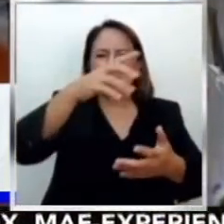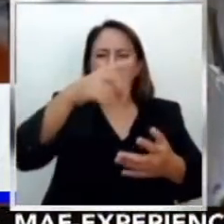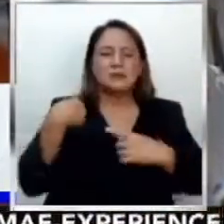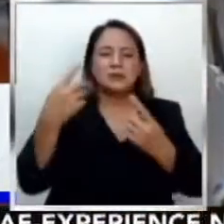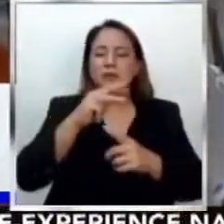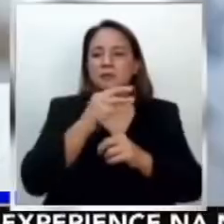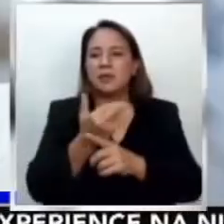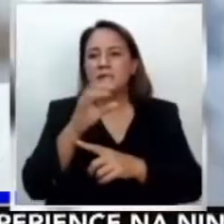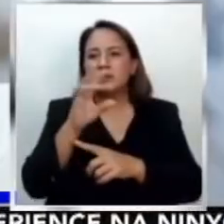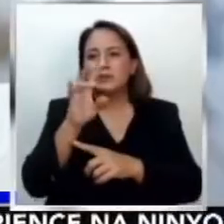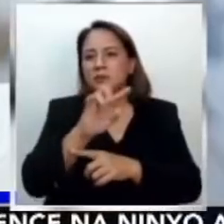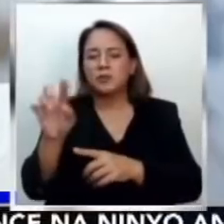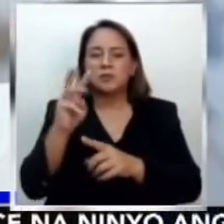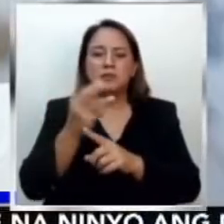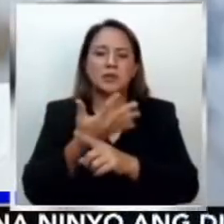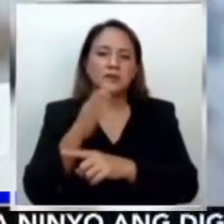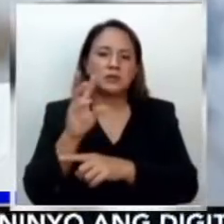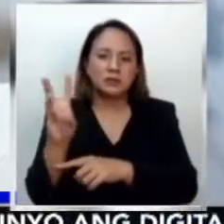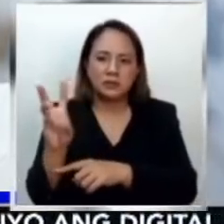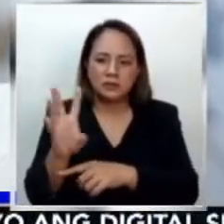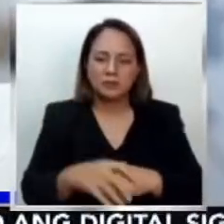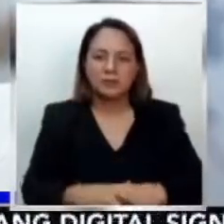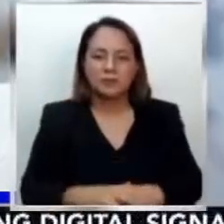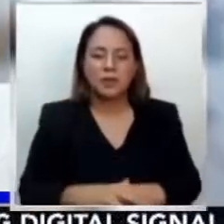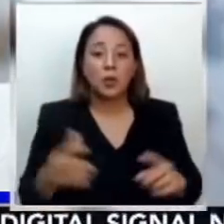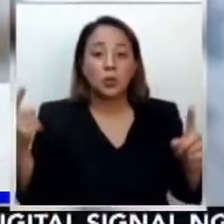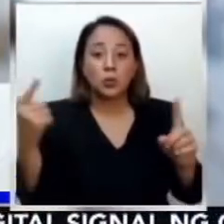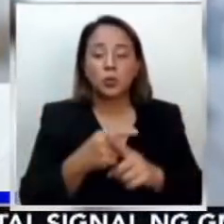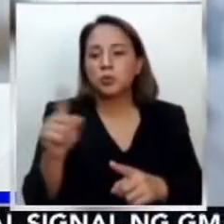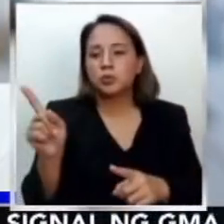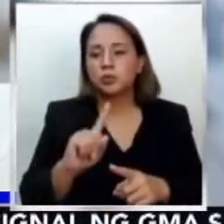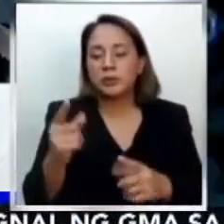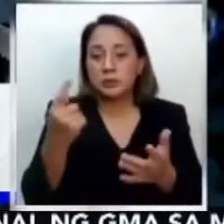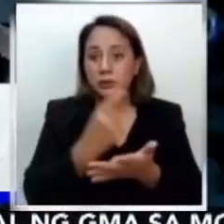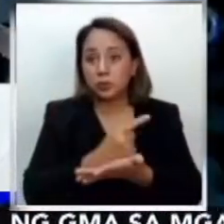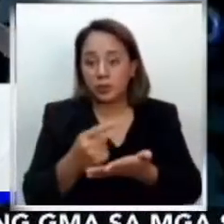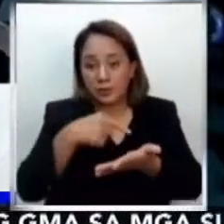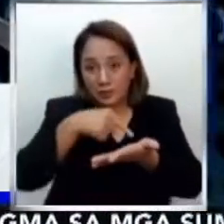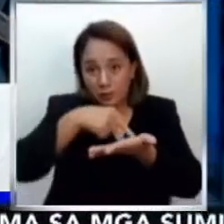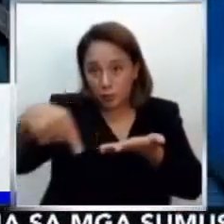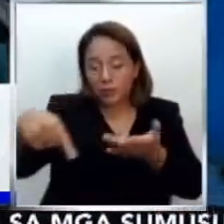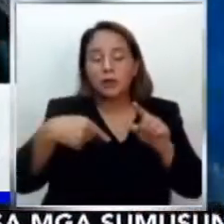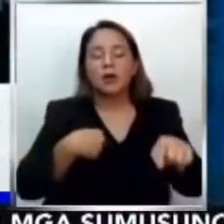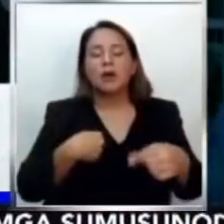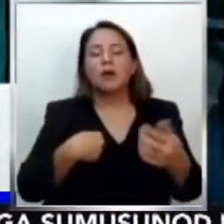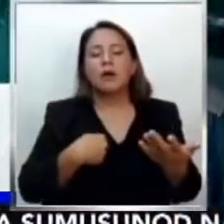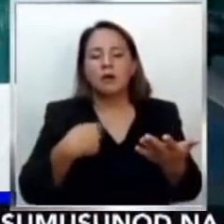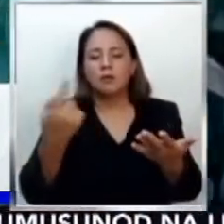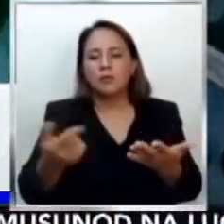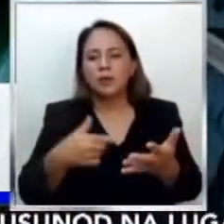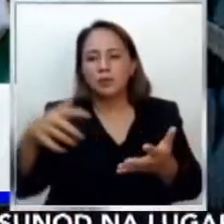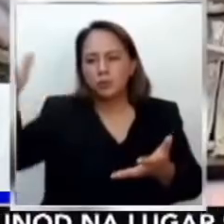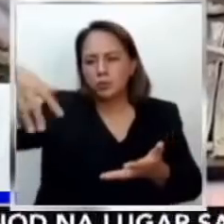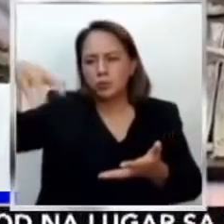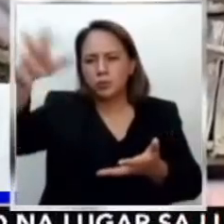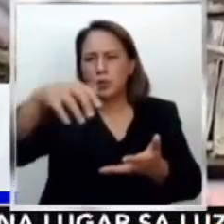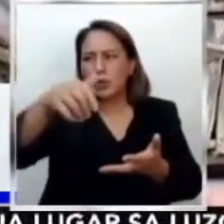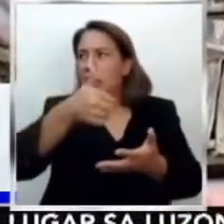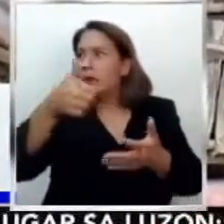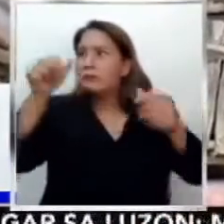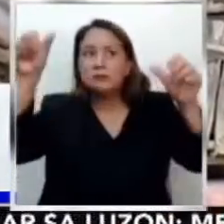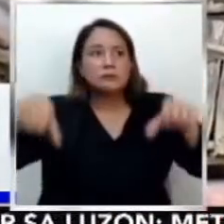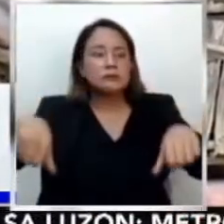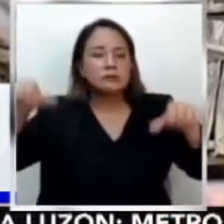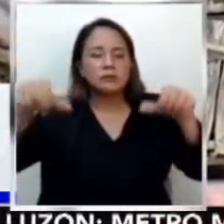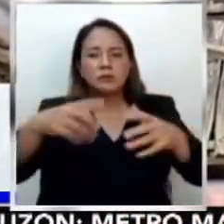hanggang May 16. Target umano nila ngayong Linggo na makolekta na ang lahat ng mga nagkalat pang campaign materials.